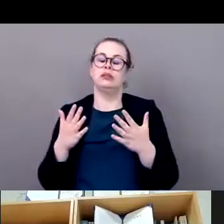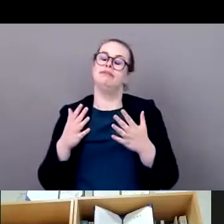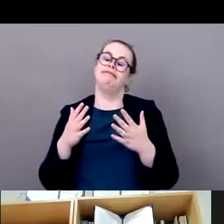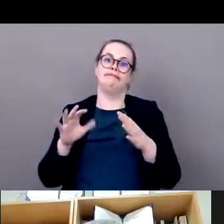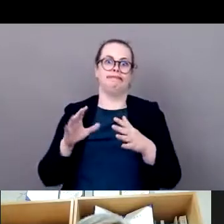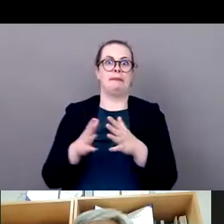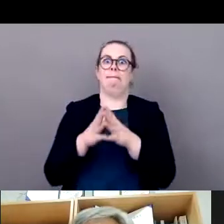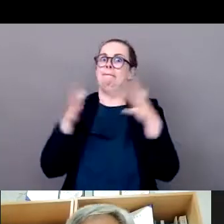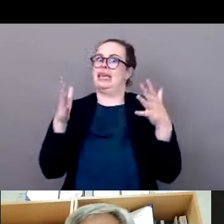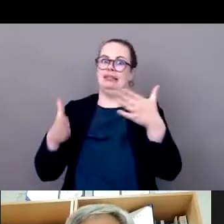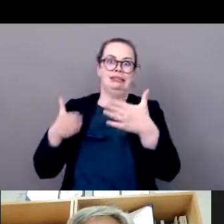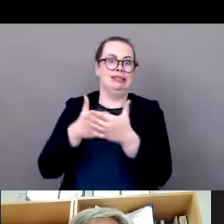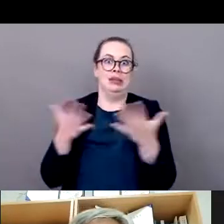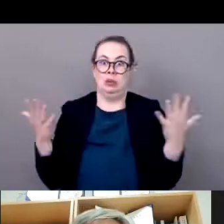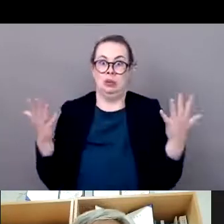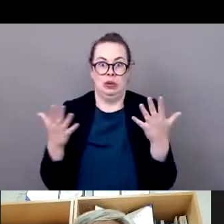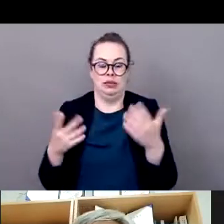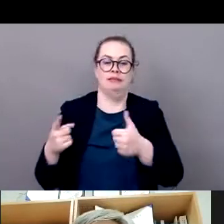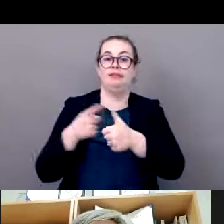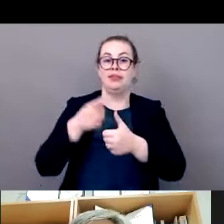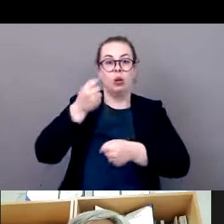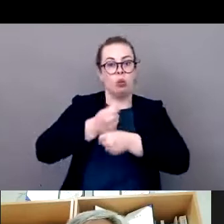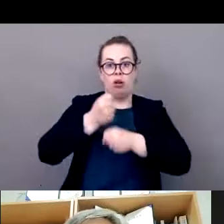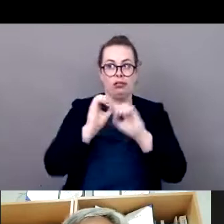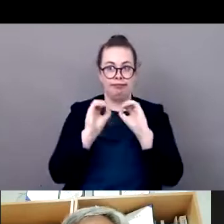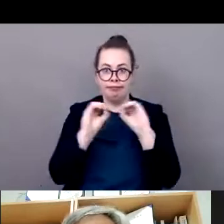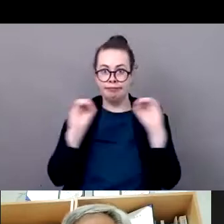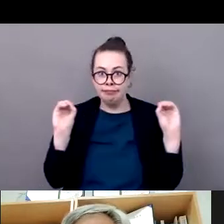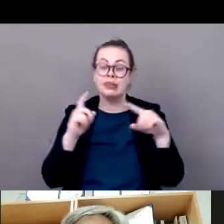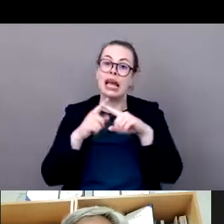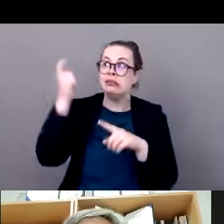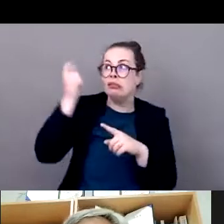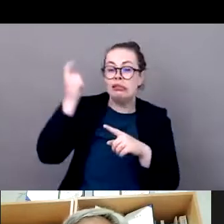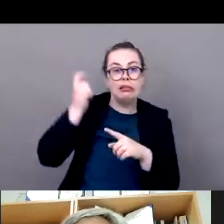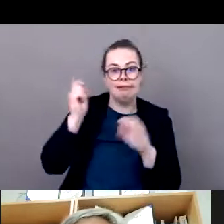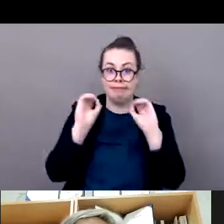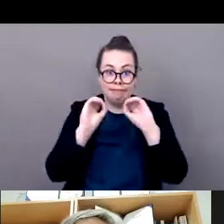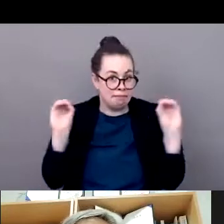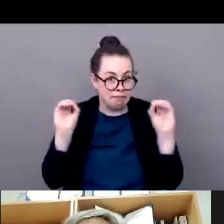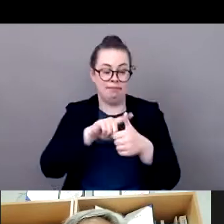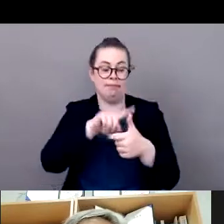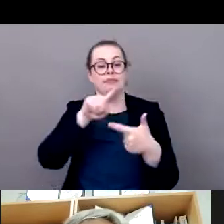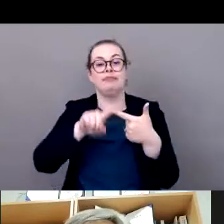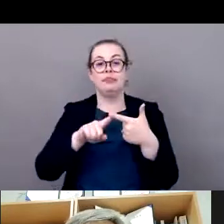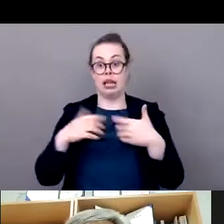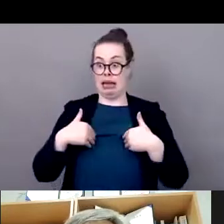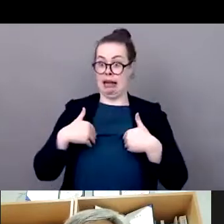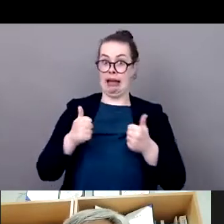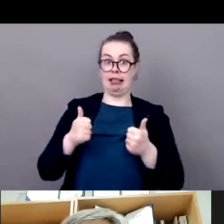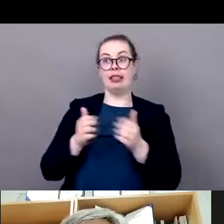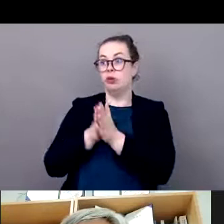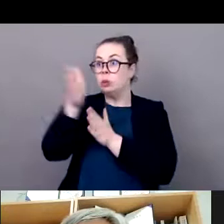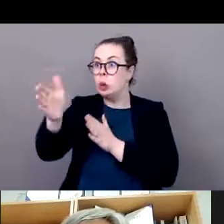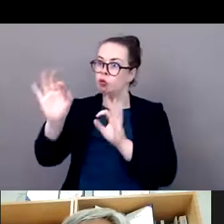barrières principales étaient, numéro 1, manque de protection vis-à-vis de l'emploi et des protections sociales. Numéro 2,